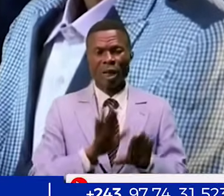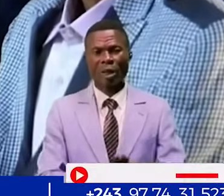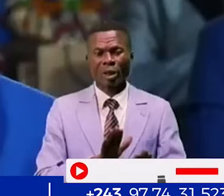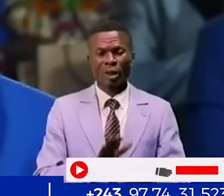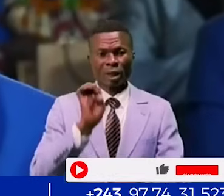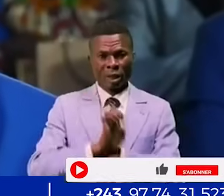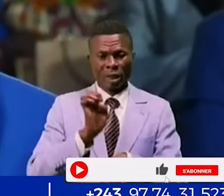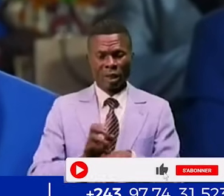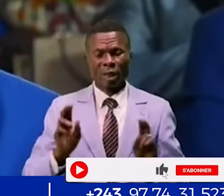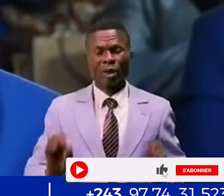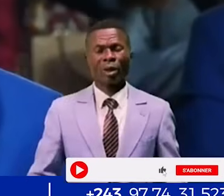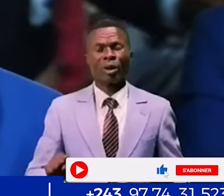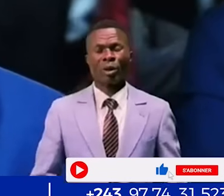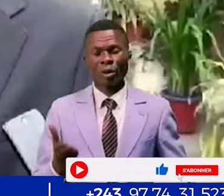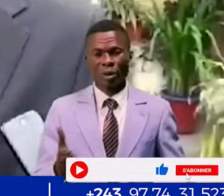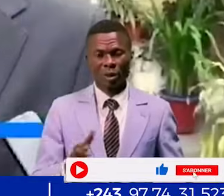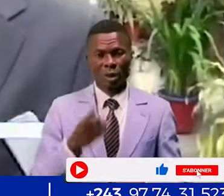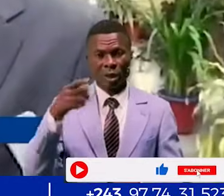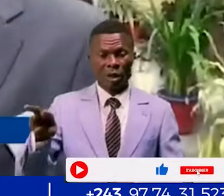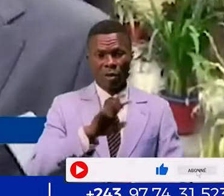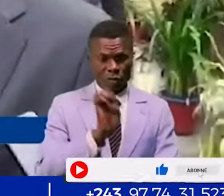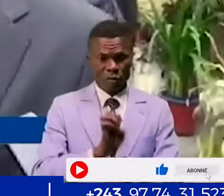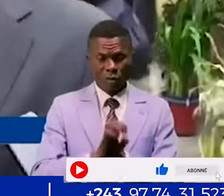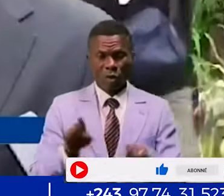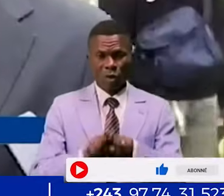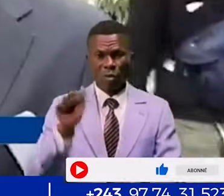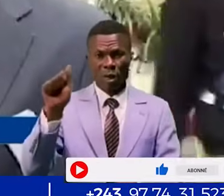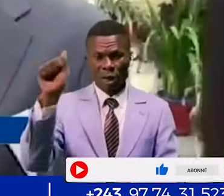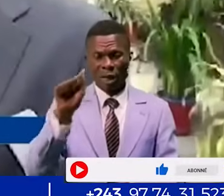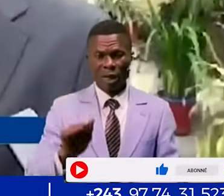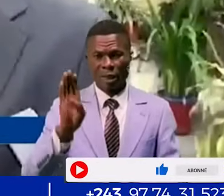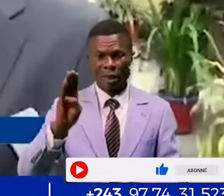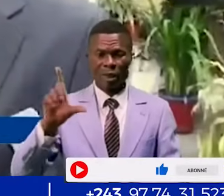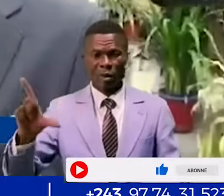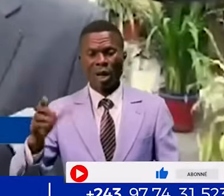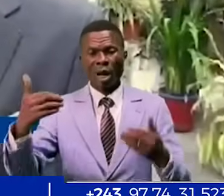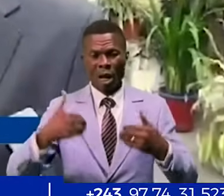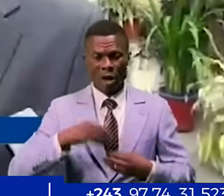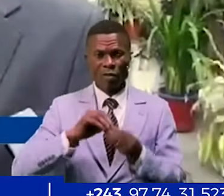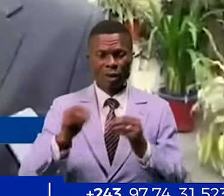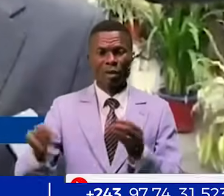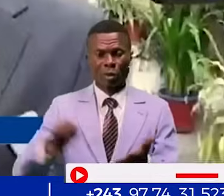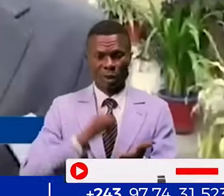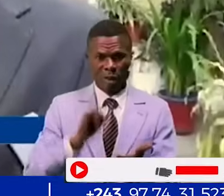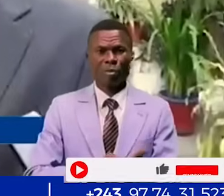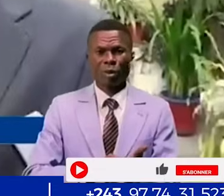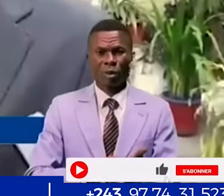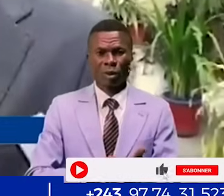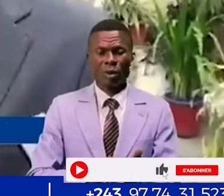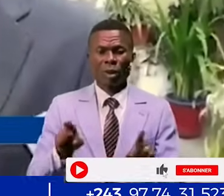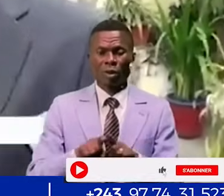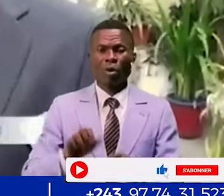des églises de réveil. Une église, en tant qu'ASBL, doit avoir son numéro impôt. Et en